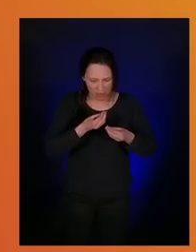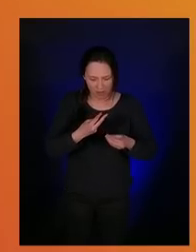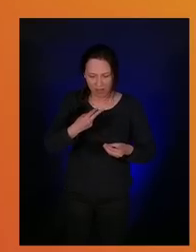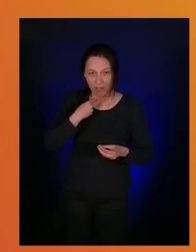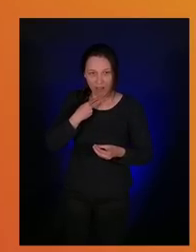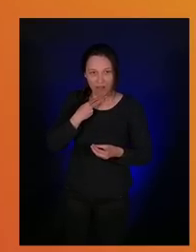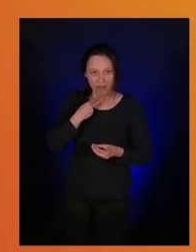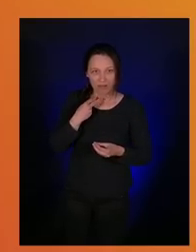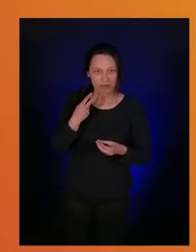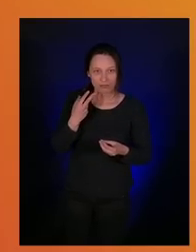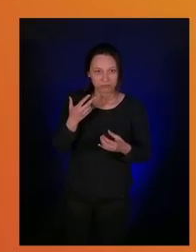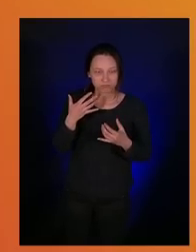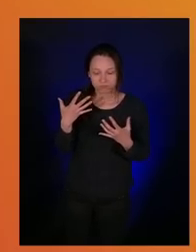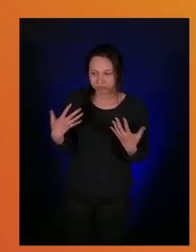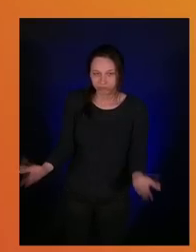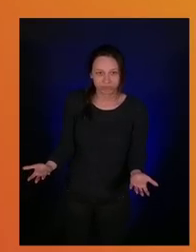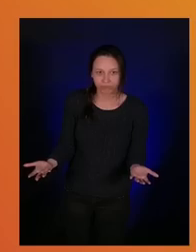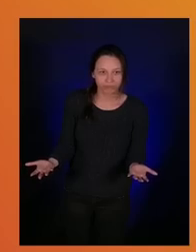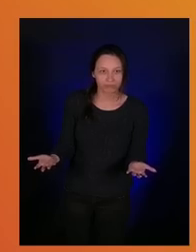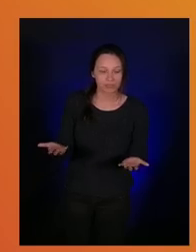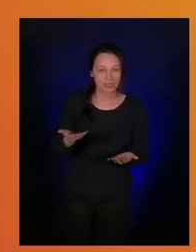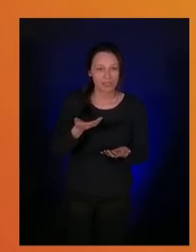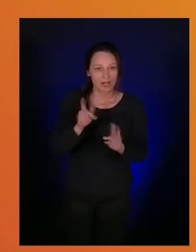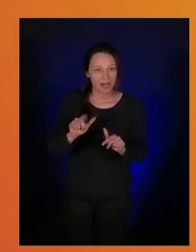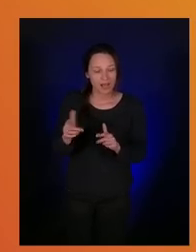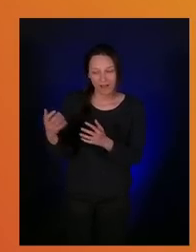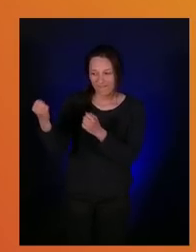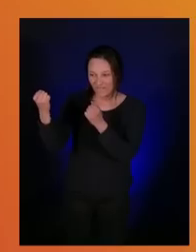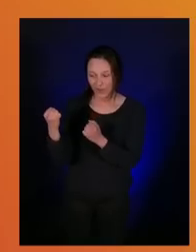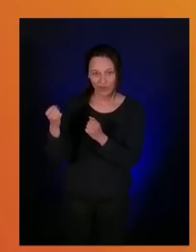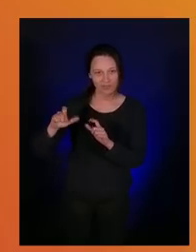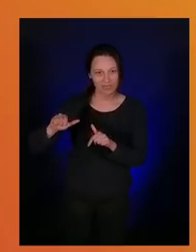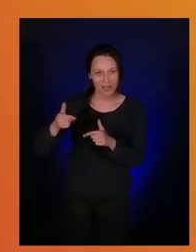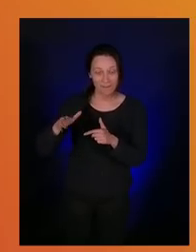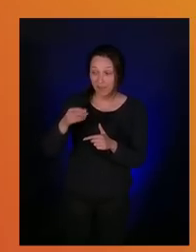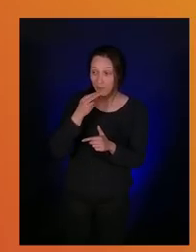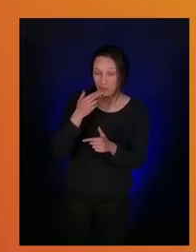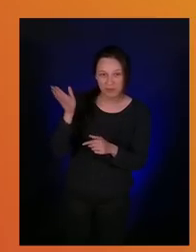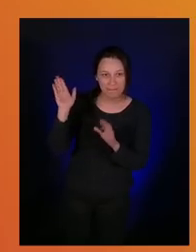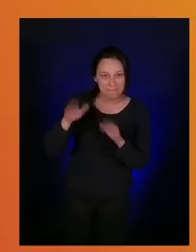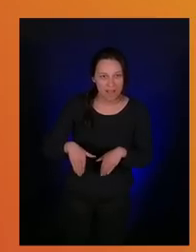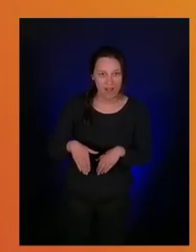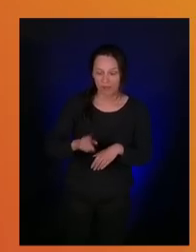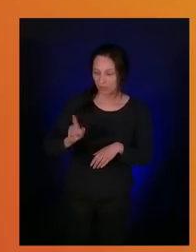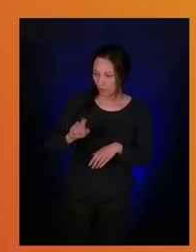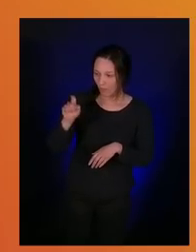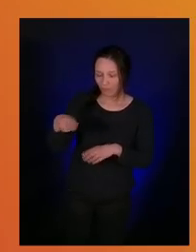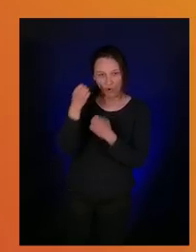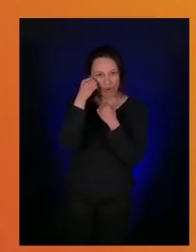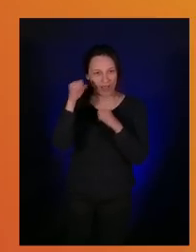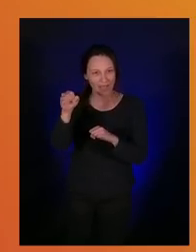dans l'impuissance. Les forces sont là et ce n'est plus démontré. Utilisons-les. La grève doit être